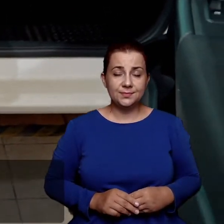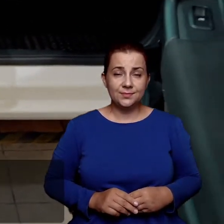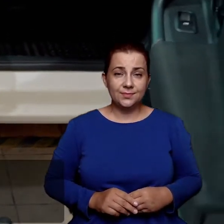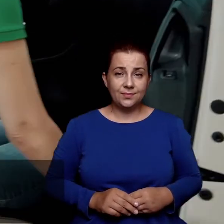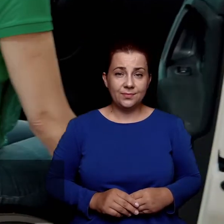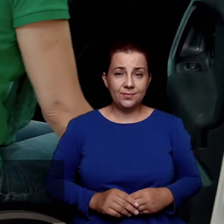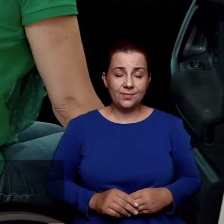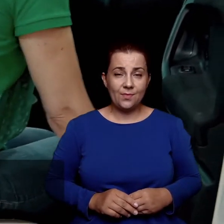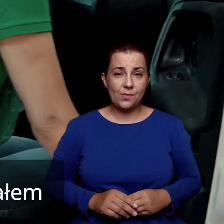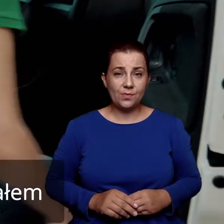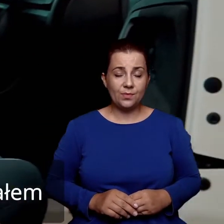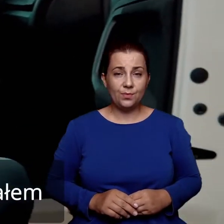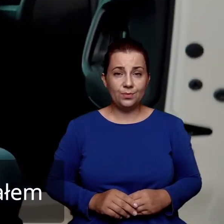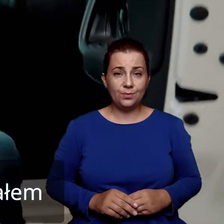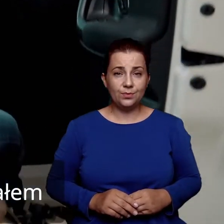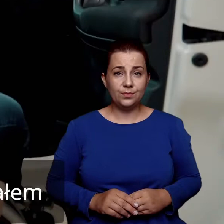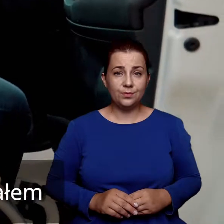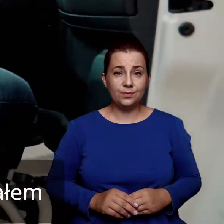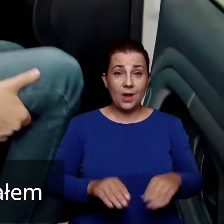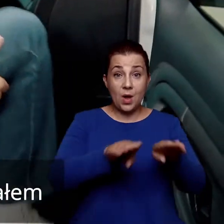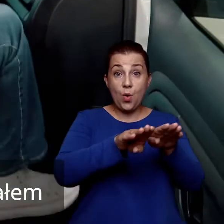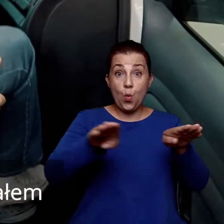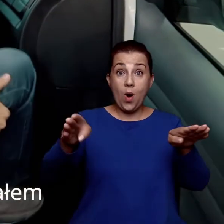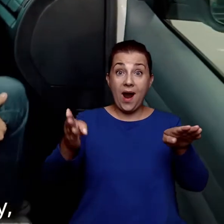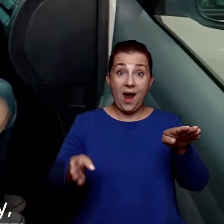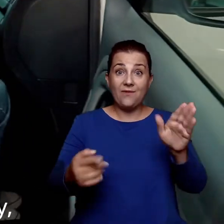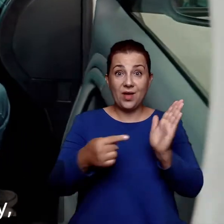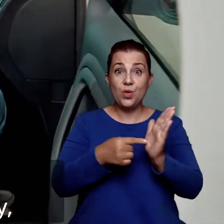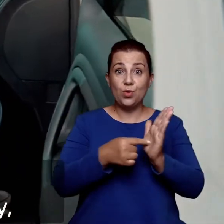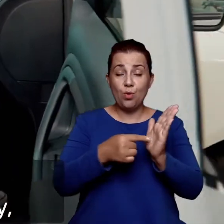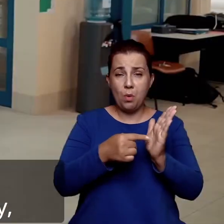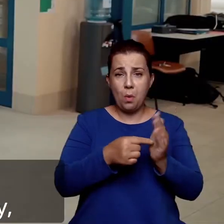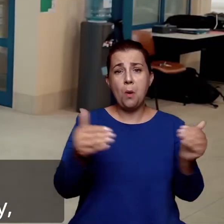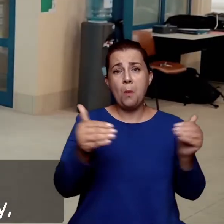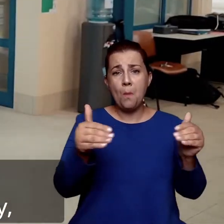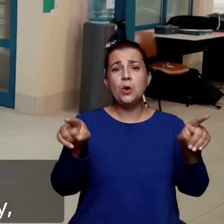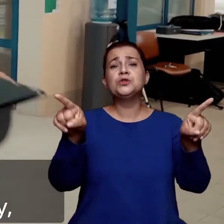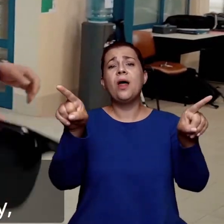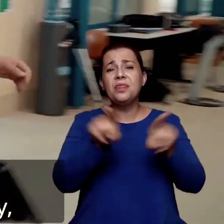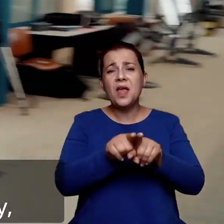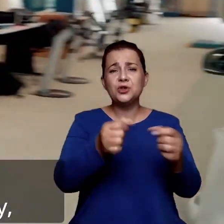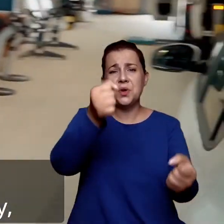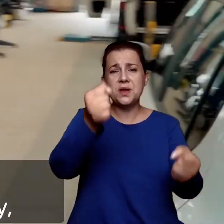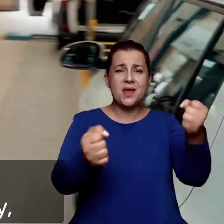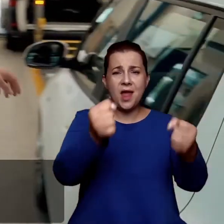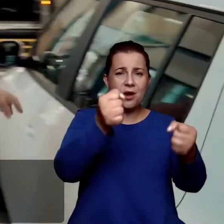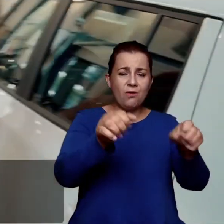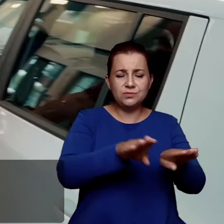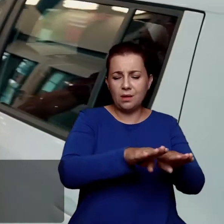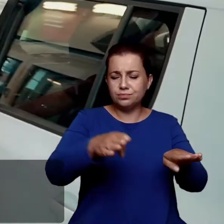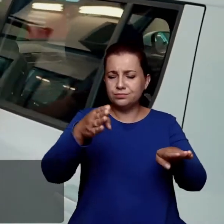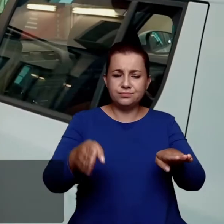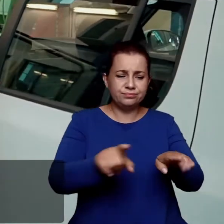na wóz. Ławka, którą przed chwilą prezentowałem, umożliwia również przesiadanie się od strony kierowcy, tak żeby osoba